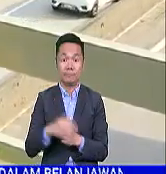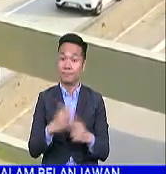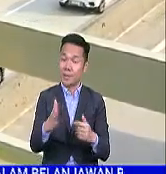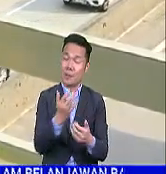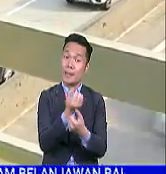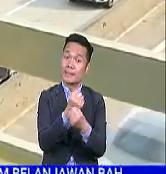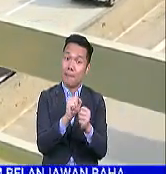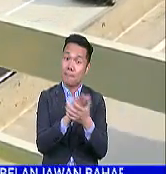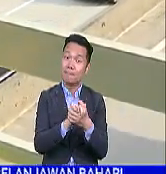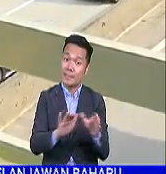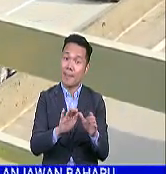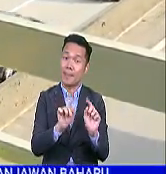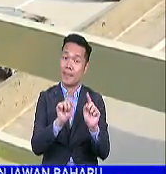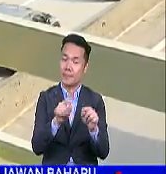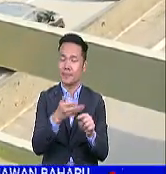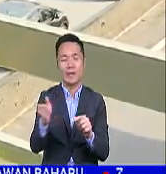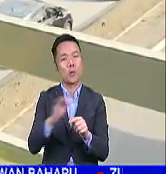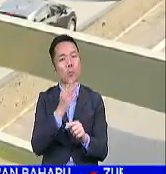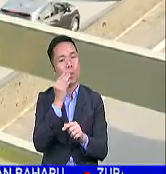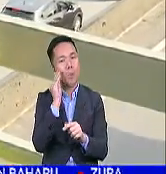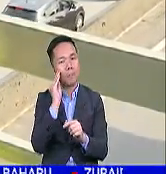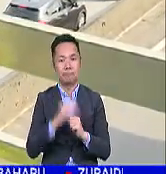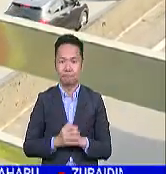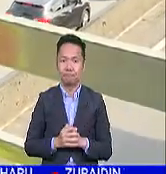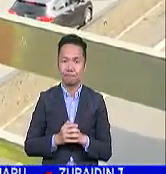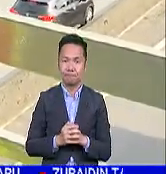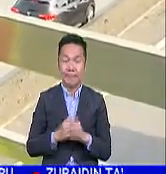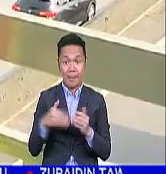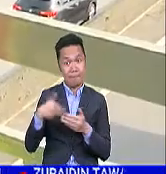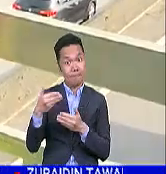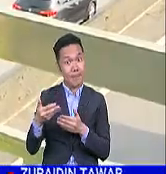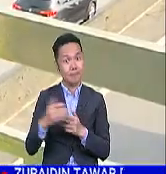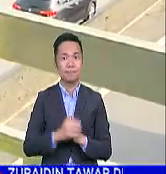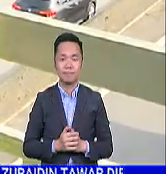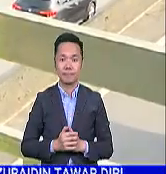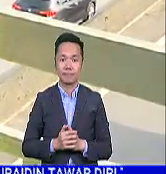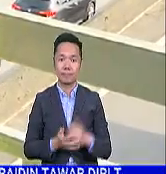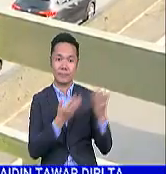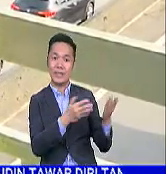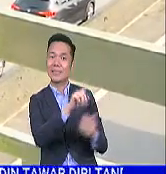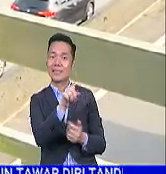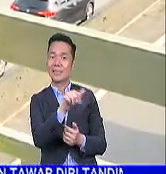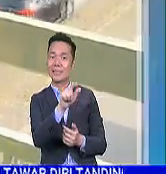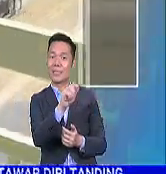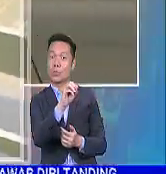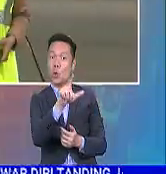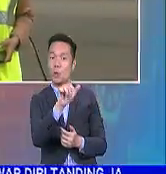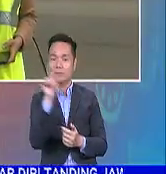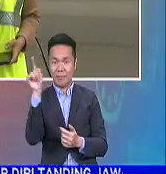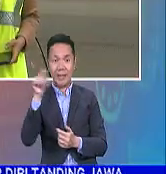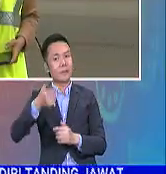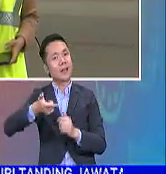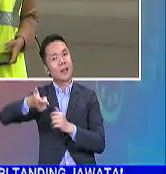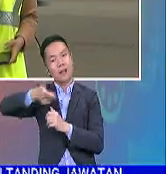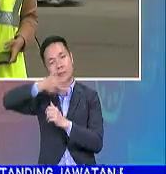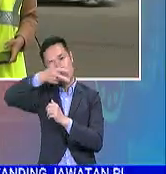ke destinasi yang akan dituju. Dan untuk perkembangan seterusnya, kita bersama Zatul di Plaza Tol Juru. Silakan